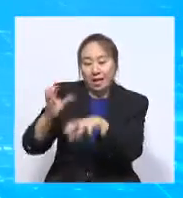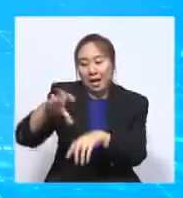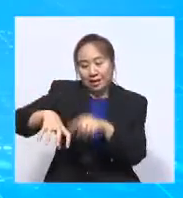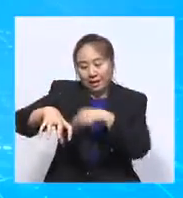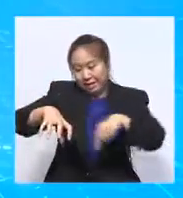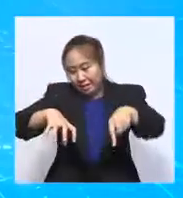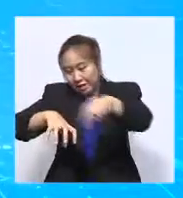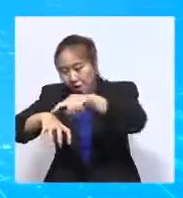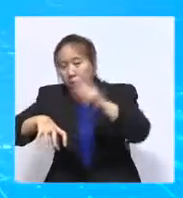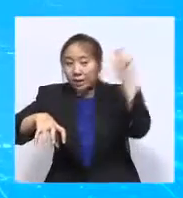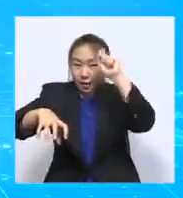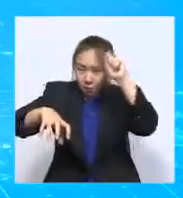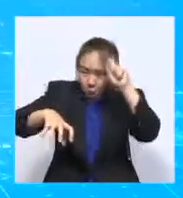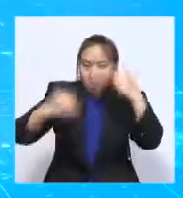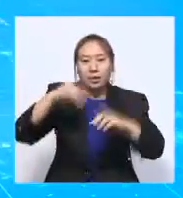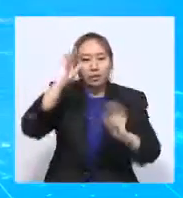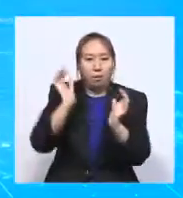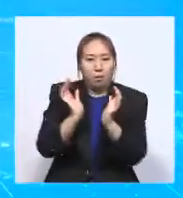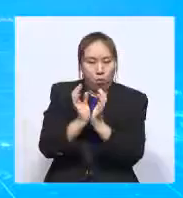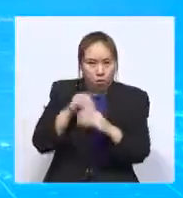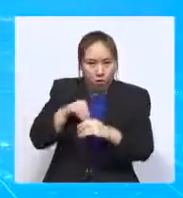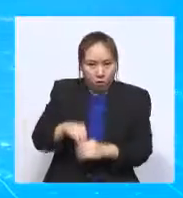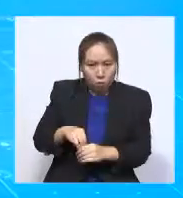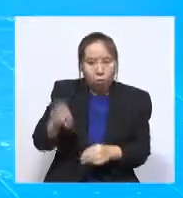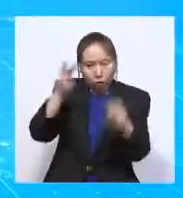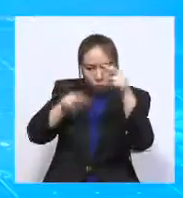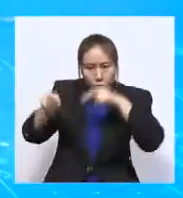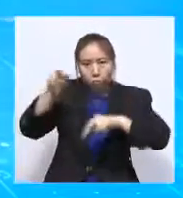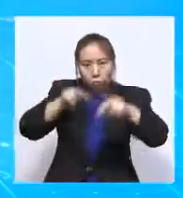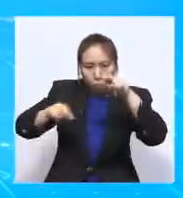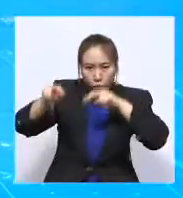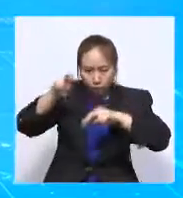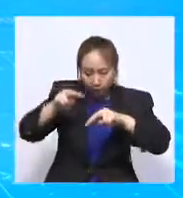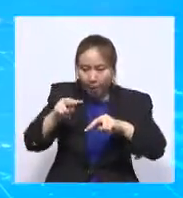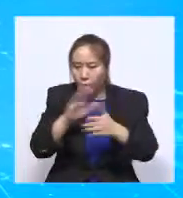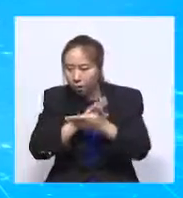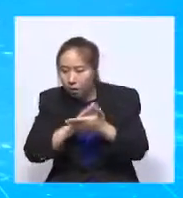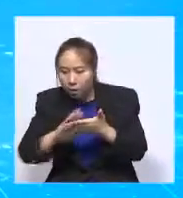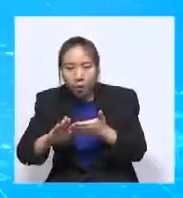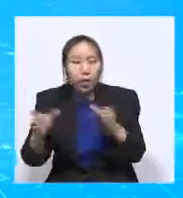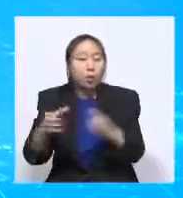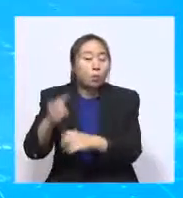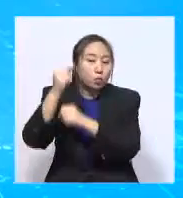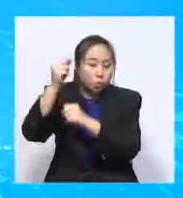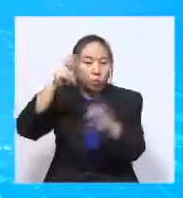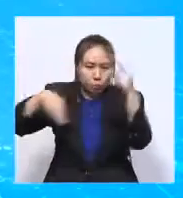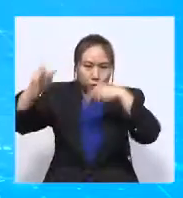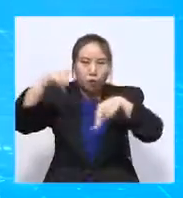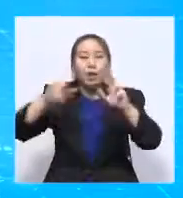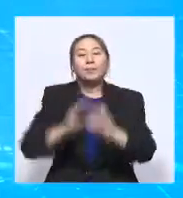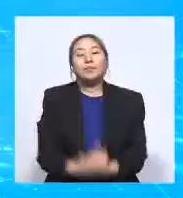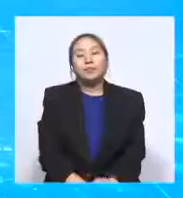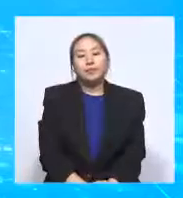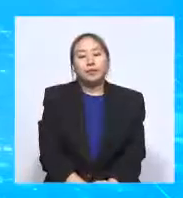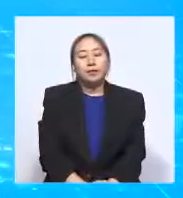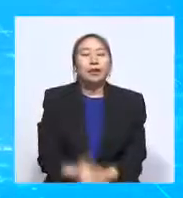ณท้องสนามหลวงนี่ก็มีตำรวจควบคุมฝูงชนมาปักหลักรักษาความปลอดภัยแล้วก็ตรวจสอบความเรียบร้อยให้กับกลุ่มผู้ชุมนุมนายรังสิมัน